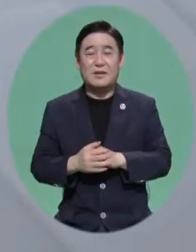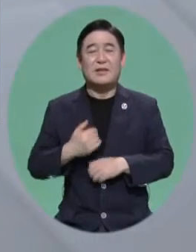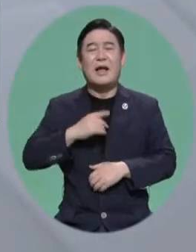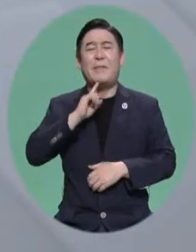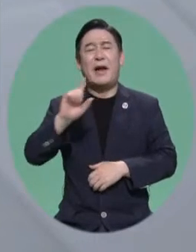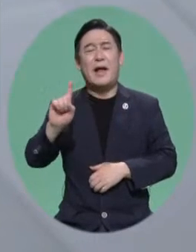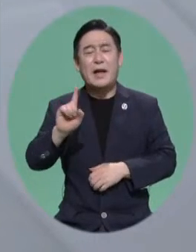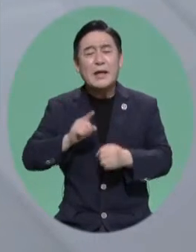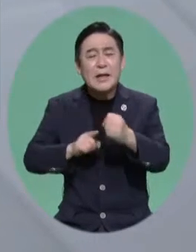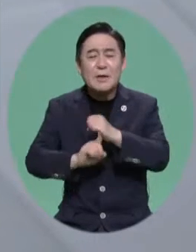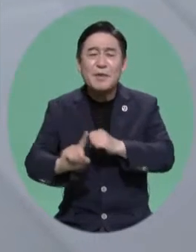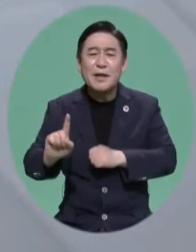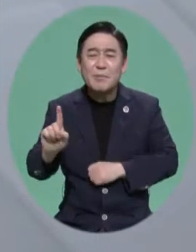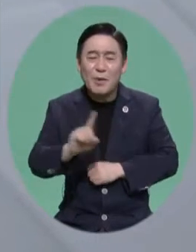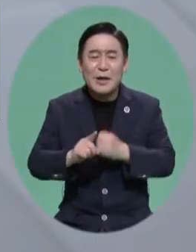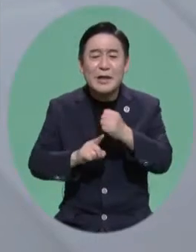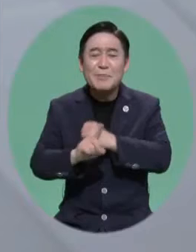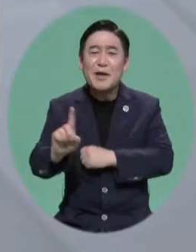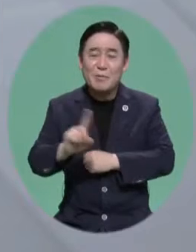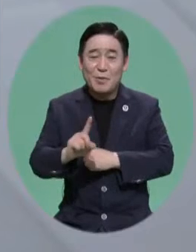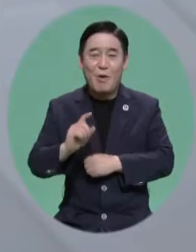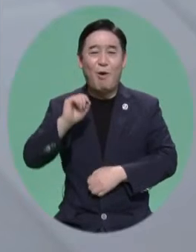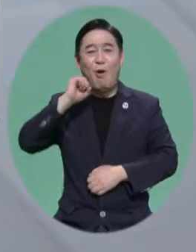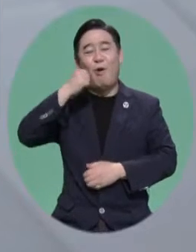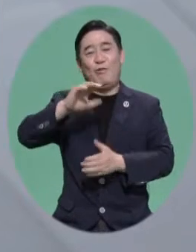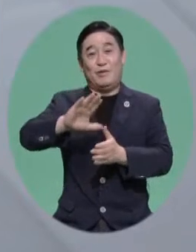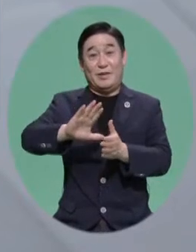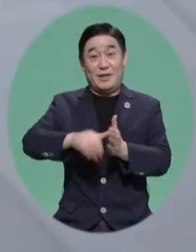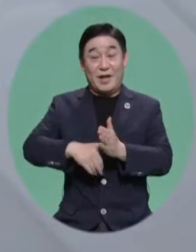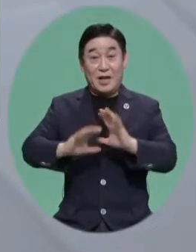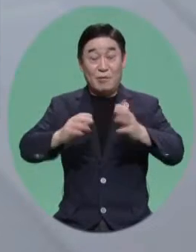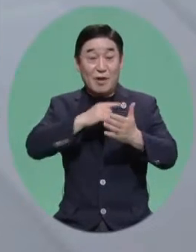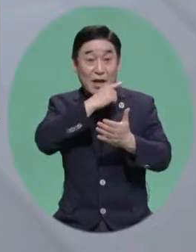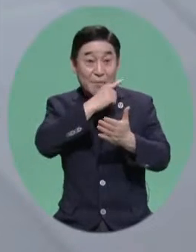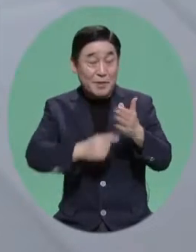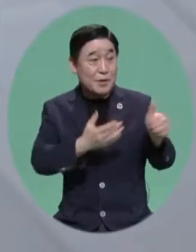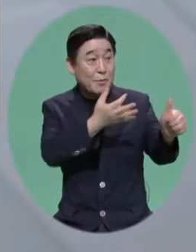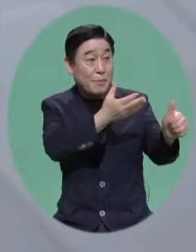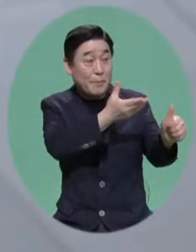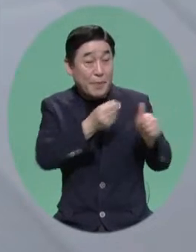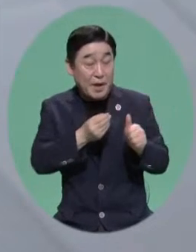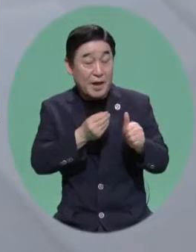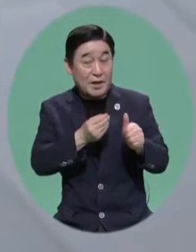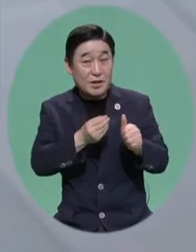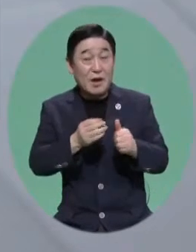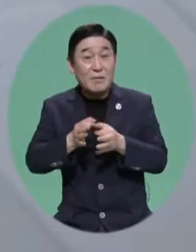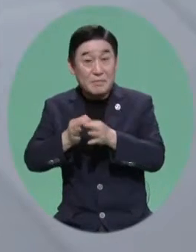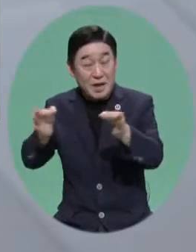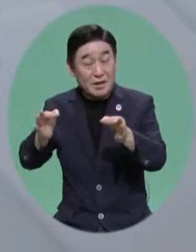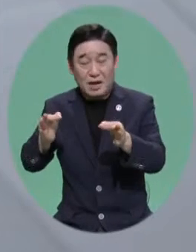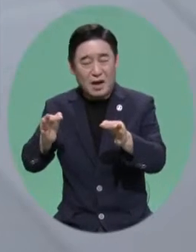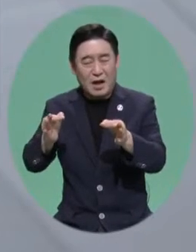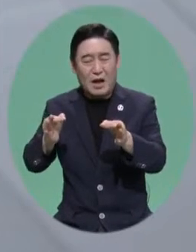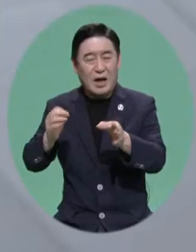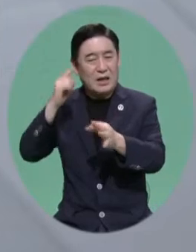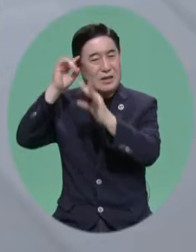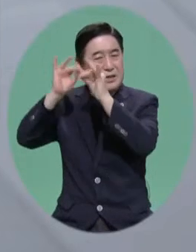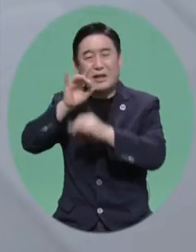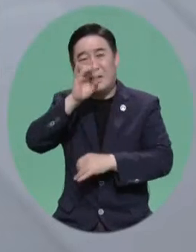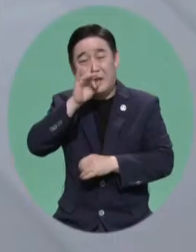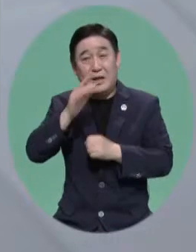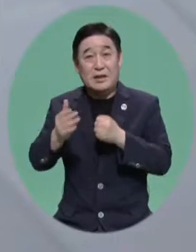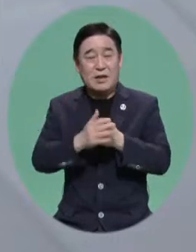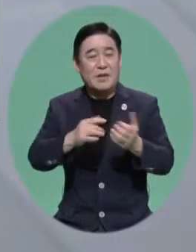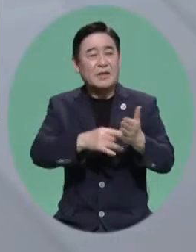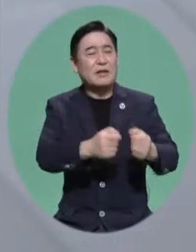뭐냐면은 이렇게 어려운 시기에 예 국가채무 룸 안하겠다 이것도 저는 국민들에게 지지 받을 수 없다고 봐요 그러니까